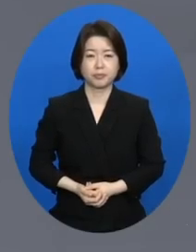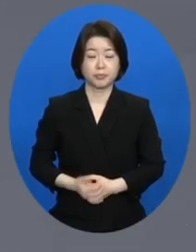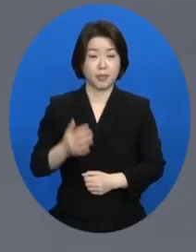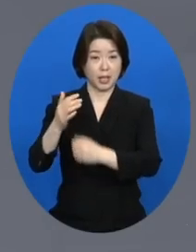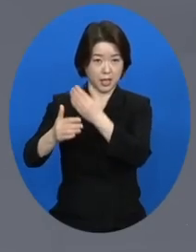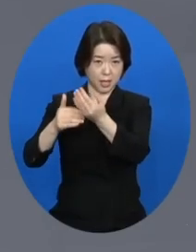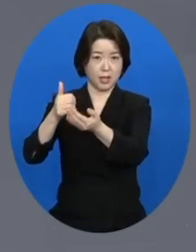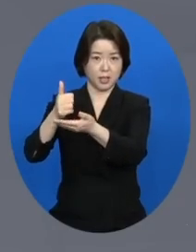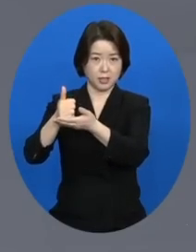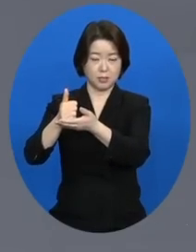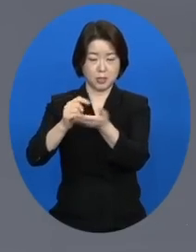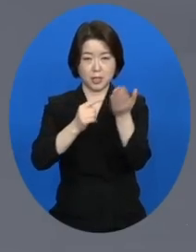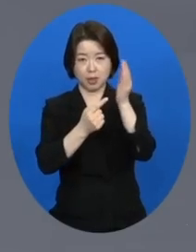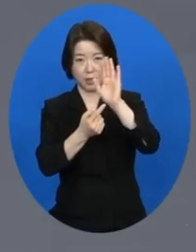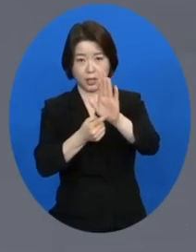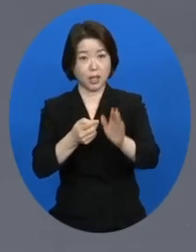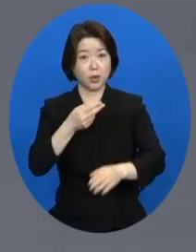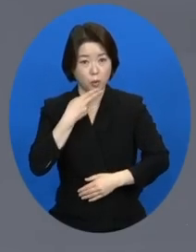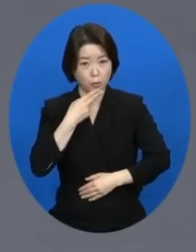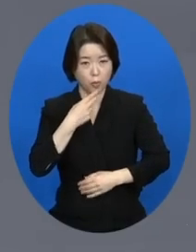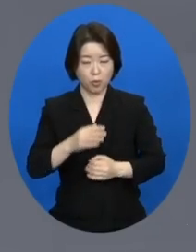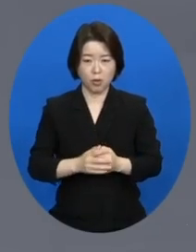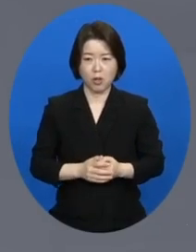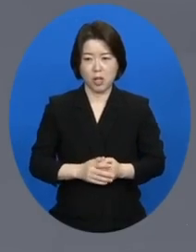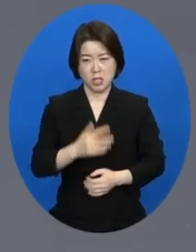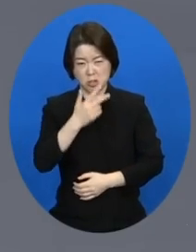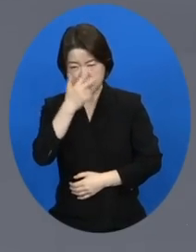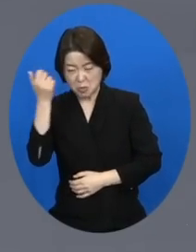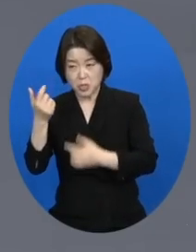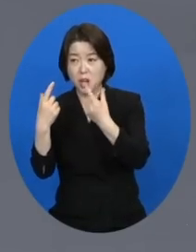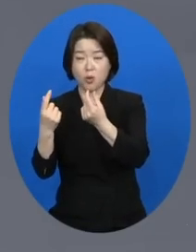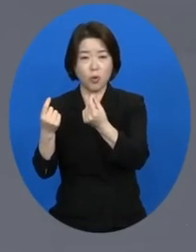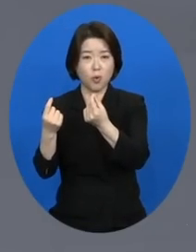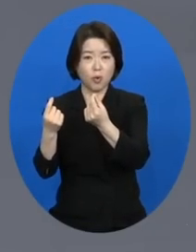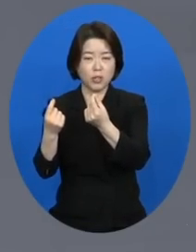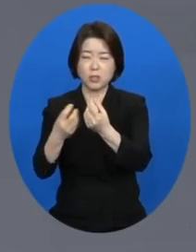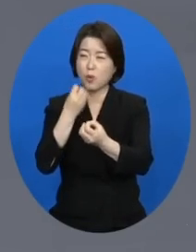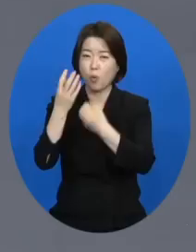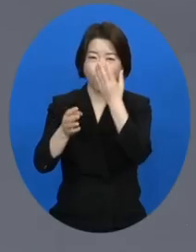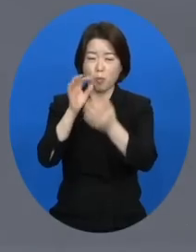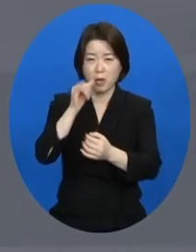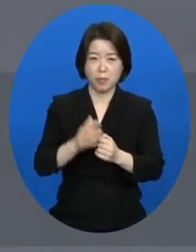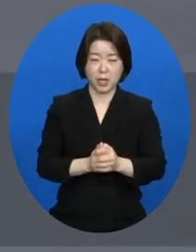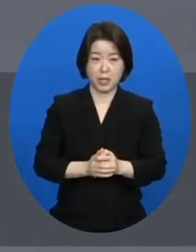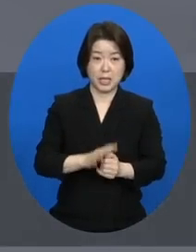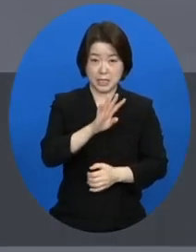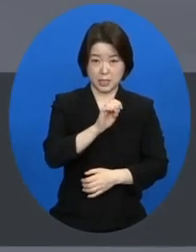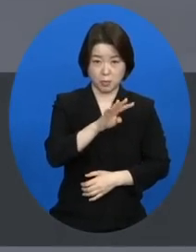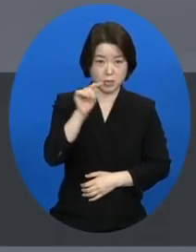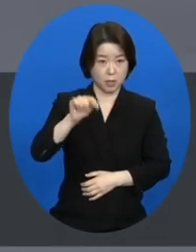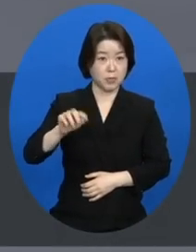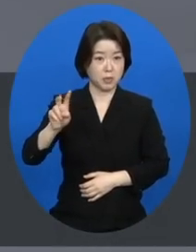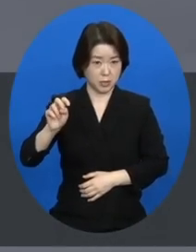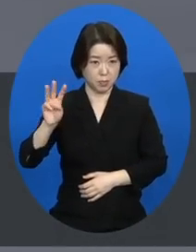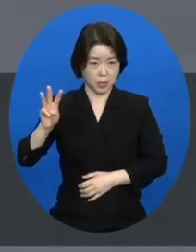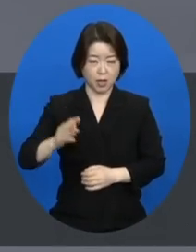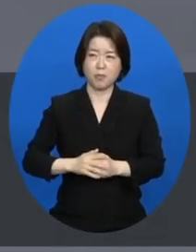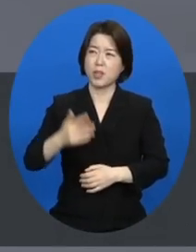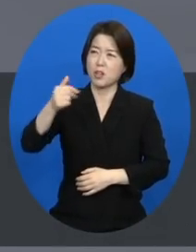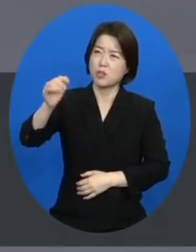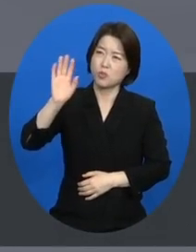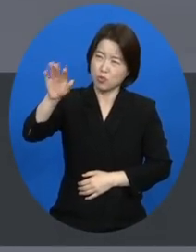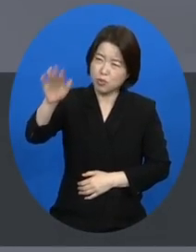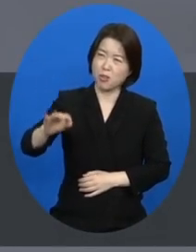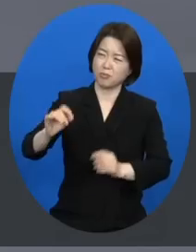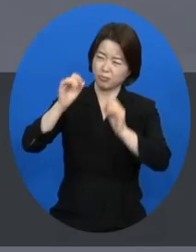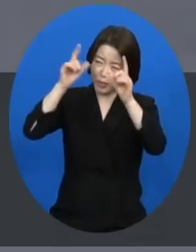하나님이 나타나지 않는 것, 심지어는 주무시는 거 아니냐 막 이런 고백도 있죠. 44편입니다 23절에 주여